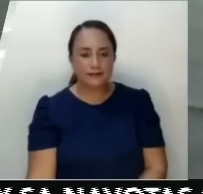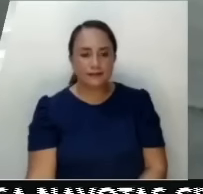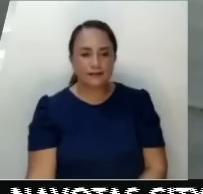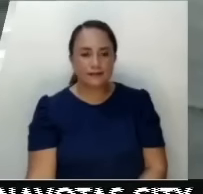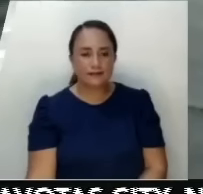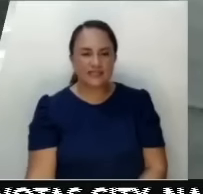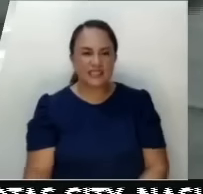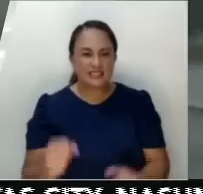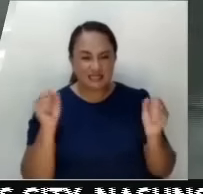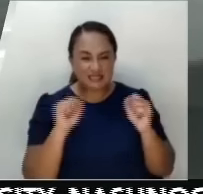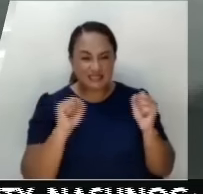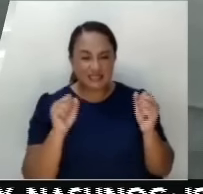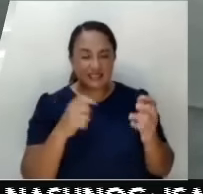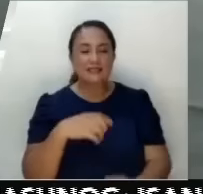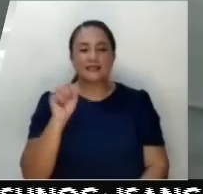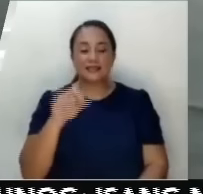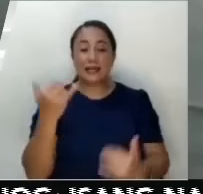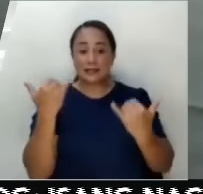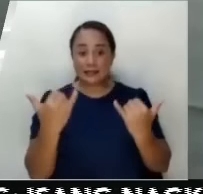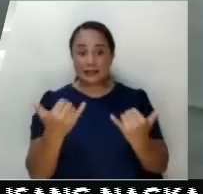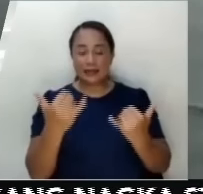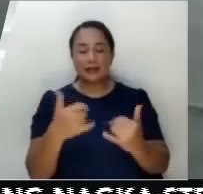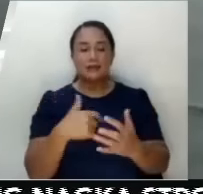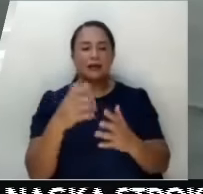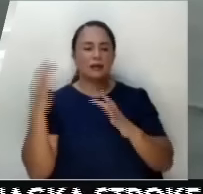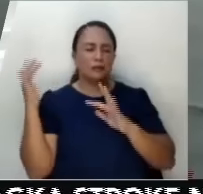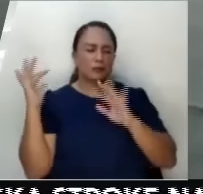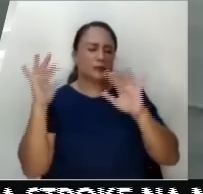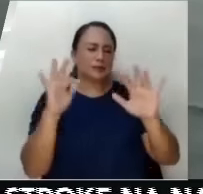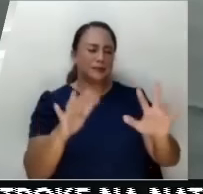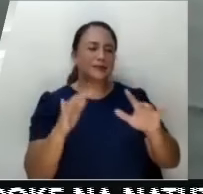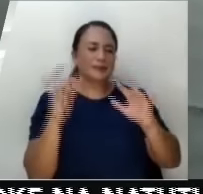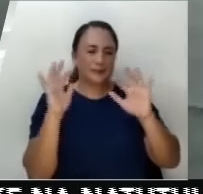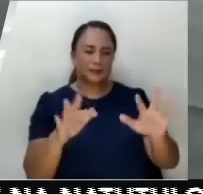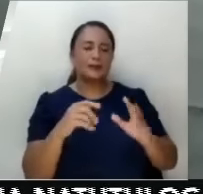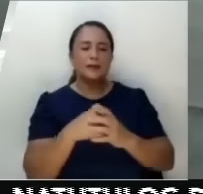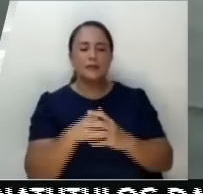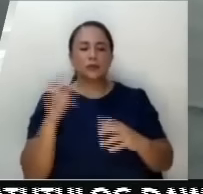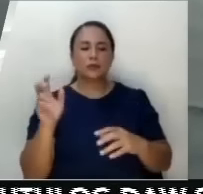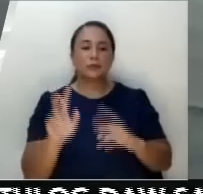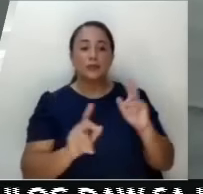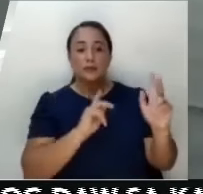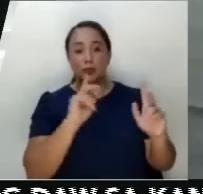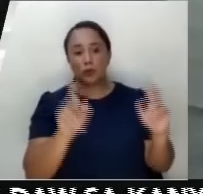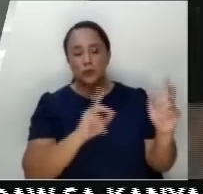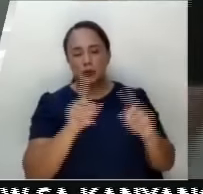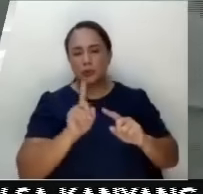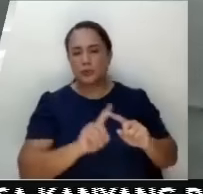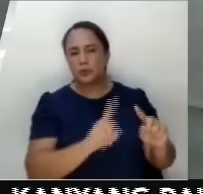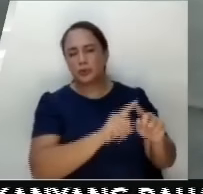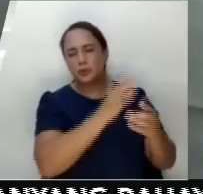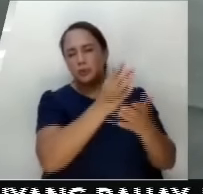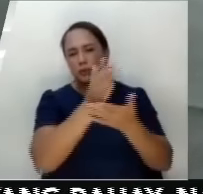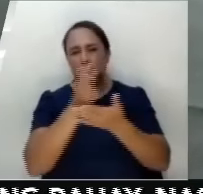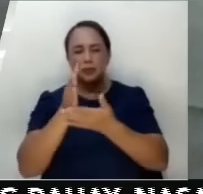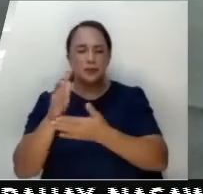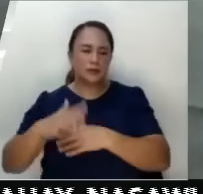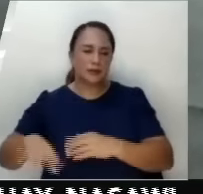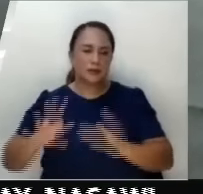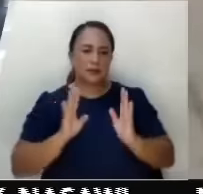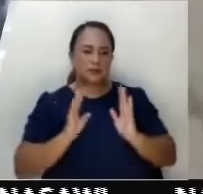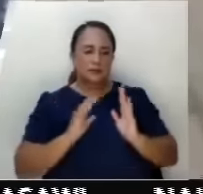dyan. Ivan, sa mga oras na ito, dagsa pa rin ang mga turistang namamasyal sa iba't ibang pugpasyalan dito sa Baguio City.